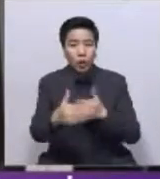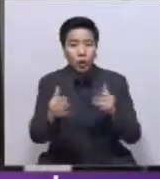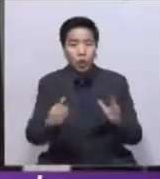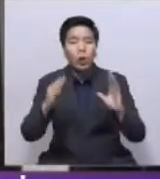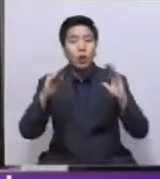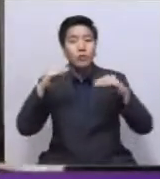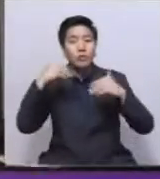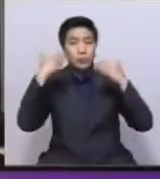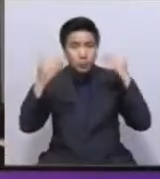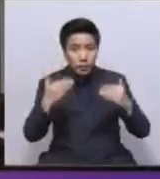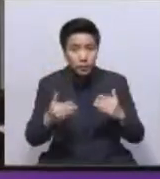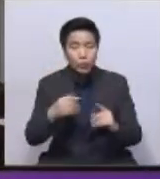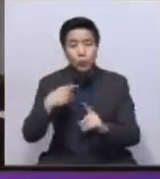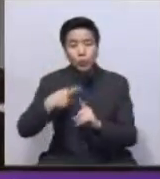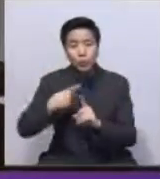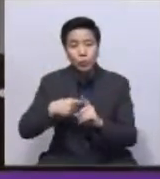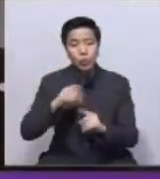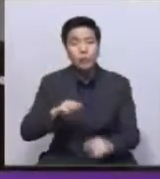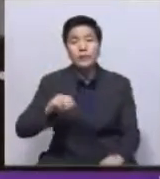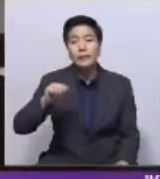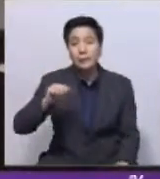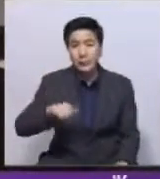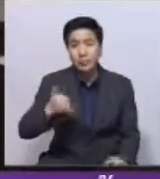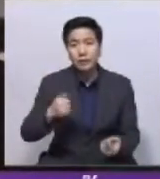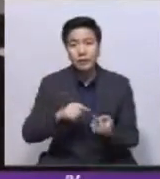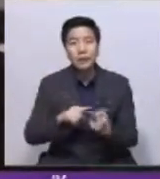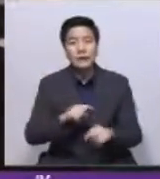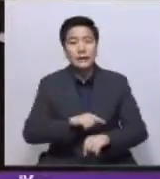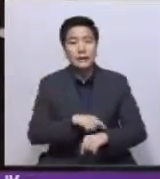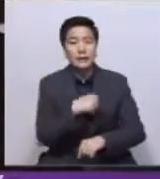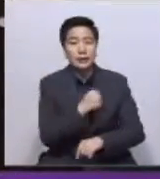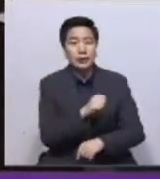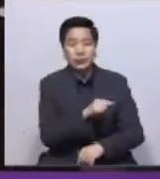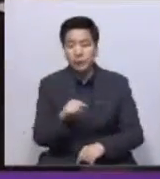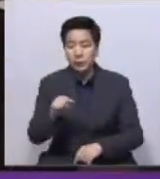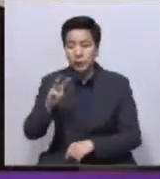การชั่วคราวมิวเซียมสยามตั้งแต่เวลา10 น.ถึง 18 น.ค่ะ